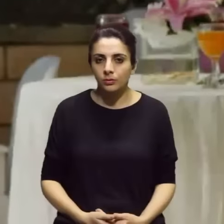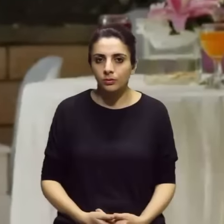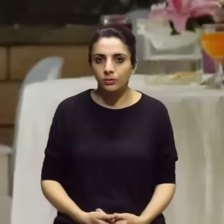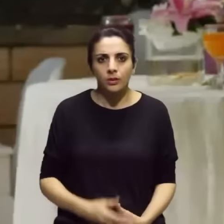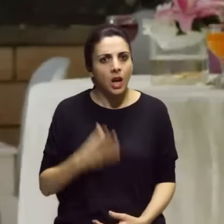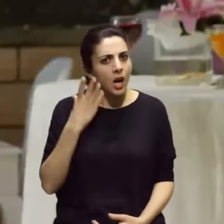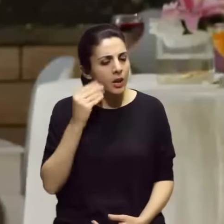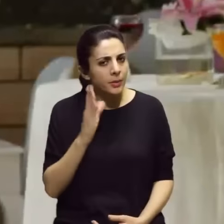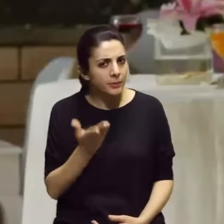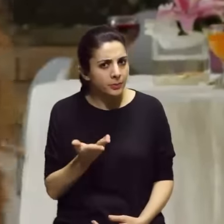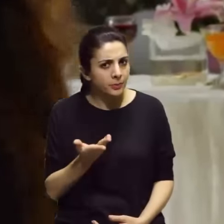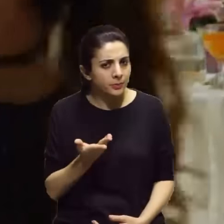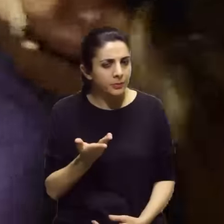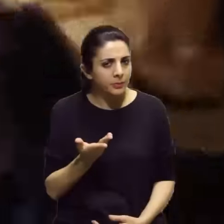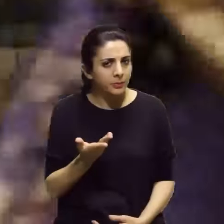Anlamadım.